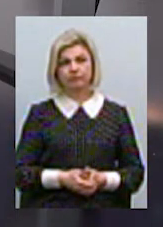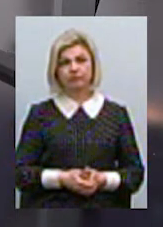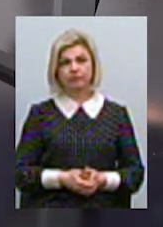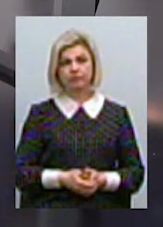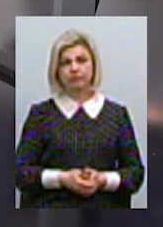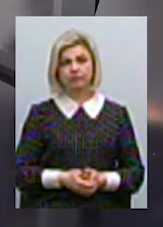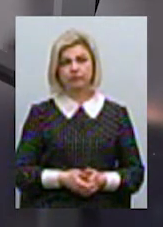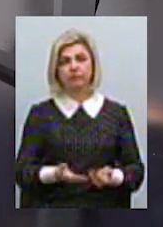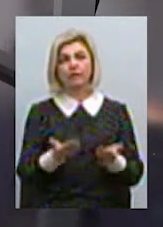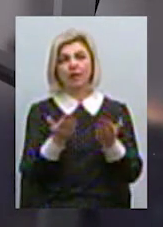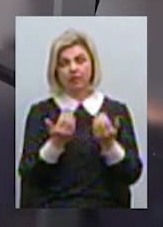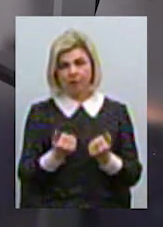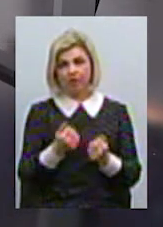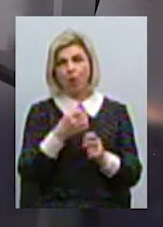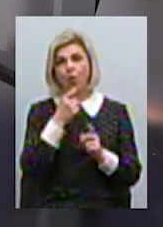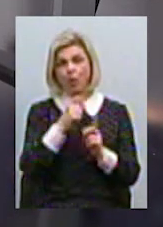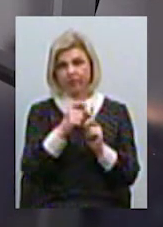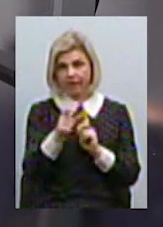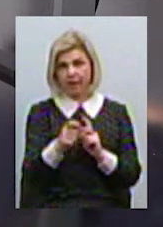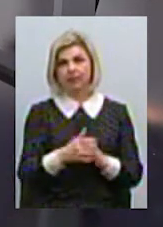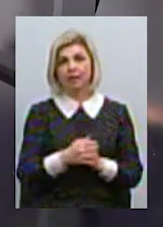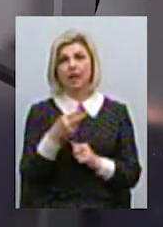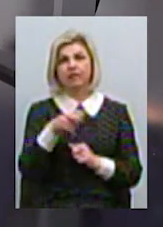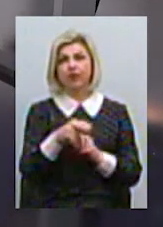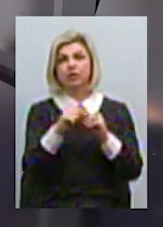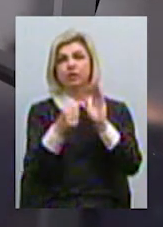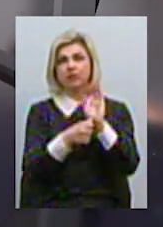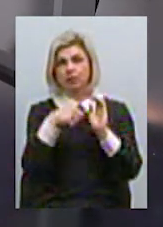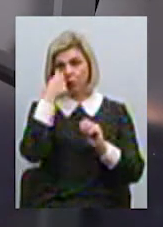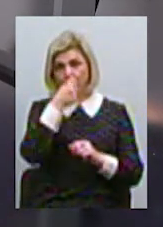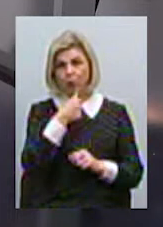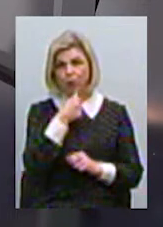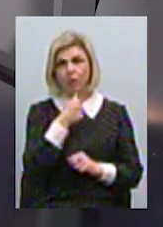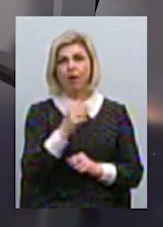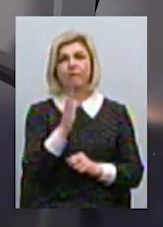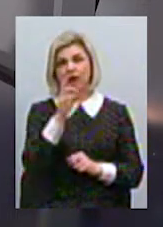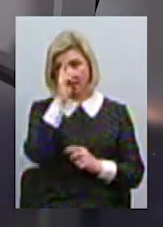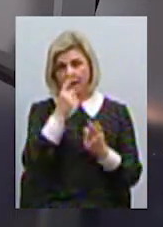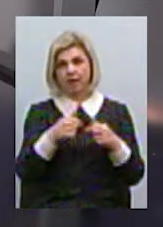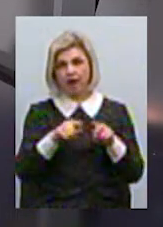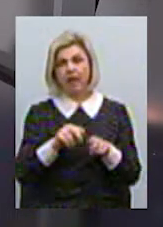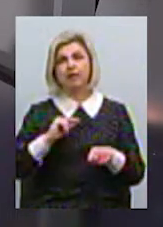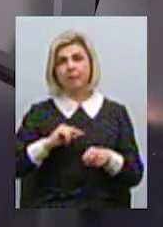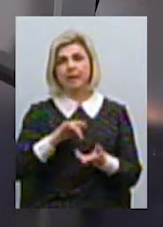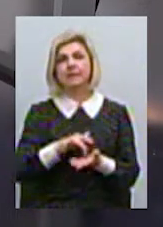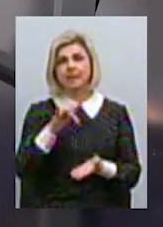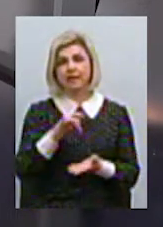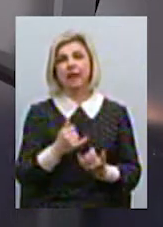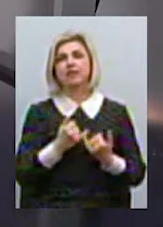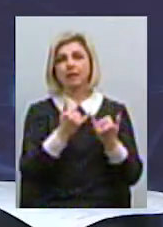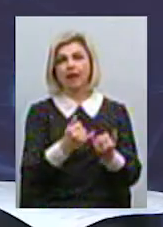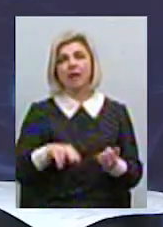Дякую. Давайте відповідати на те, що у нас з 2016 року в країні працює Центр надання адміністративних